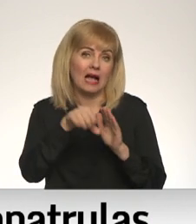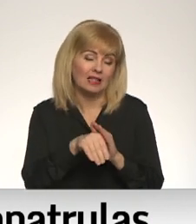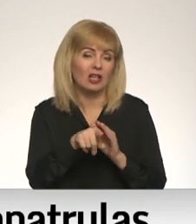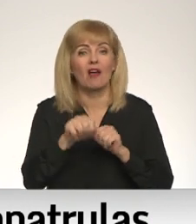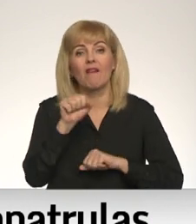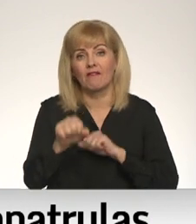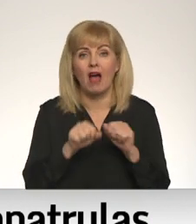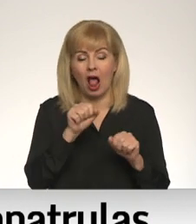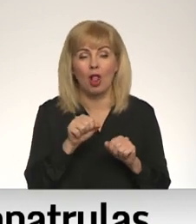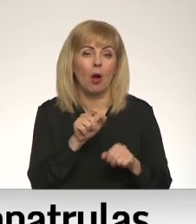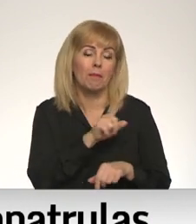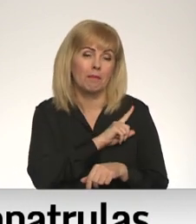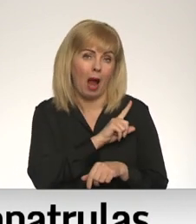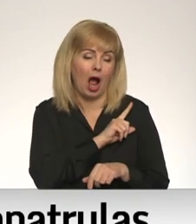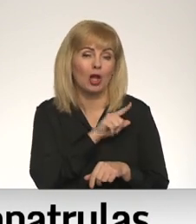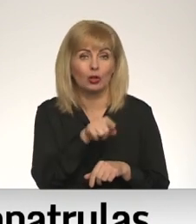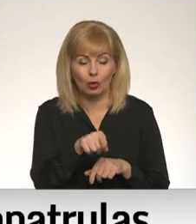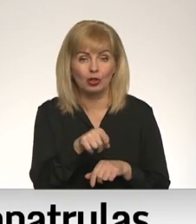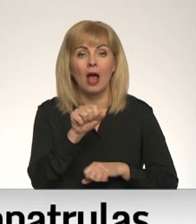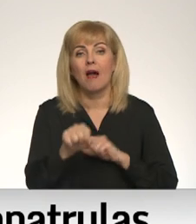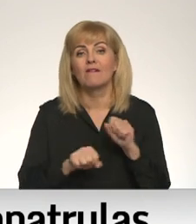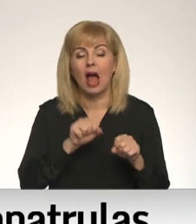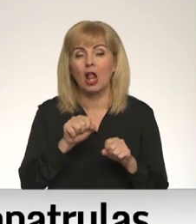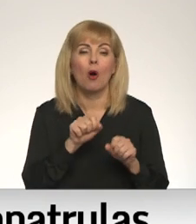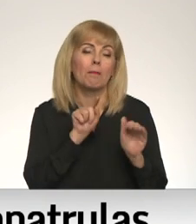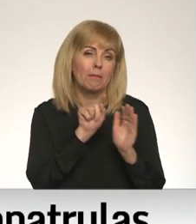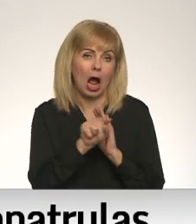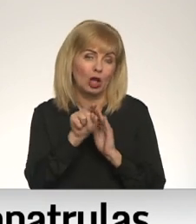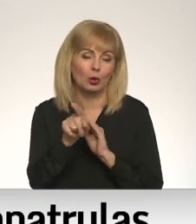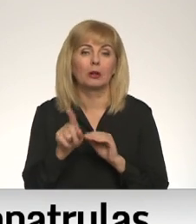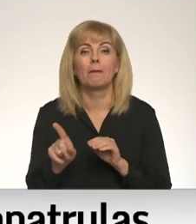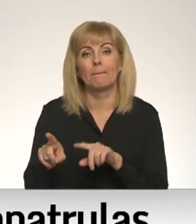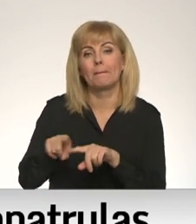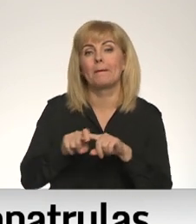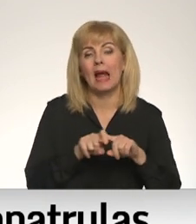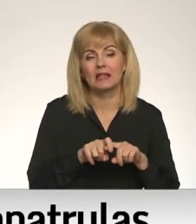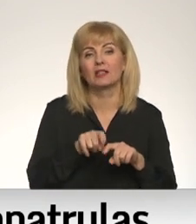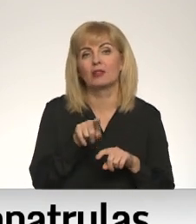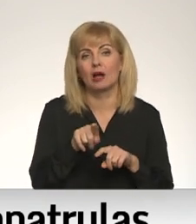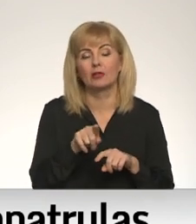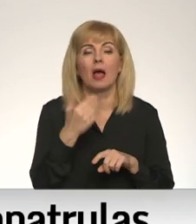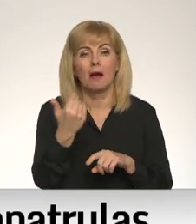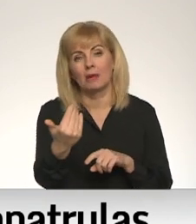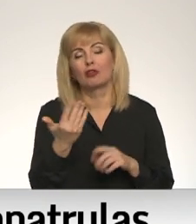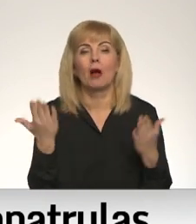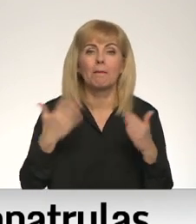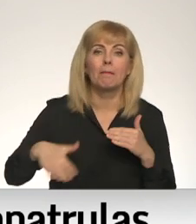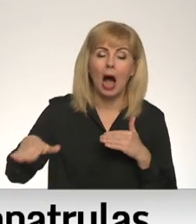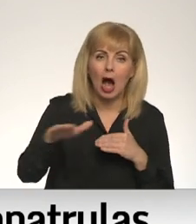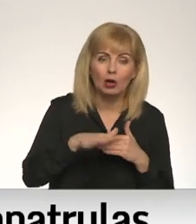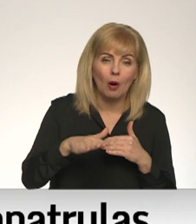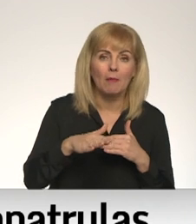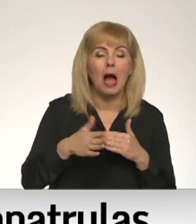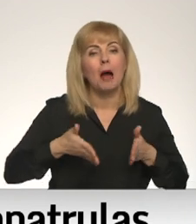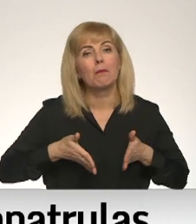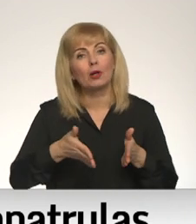patruļās. Noteicīgi pārsvarā jau šīs velo patruļas arī tiek piesaistītas parkiem, promenādēm